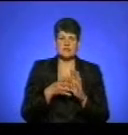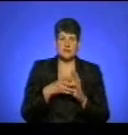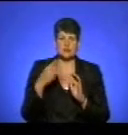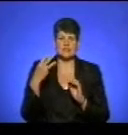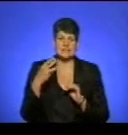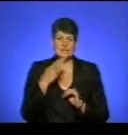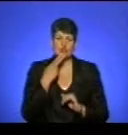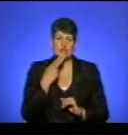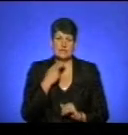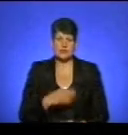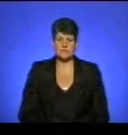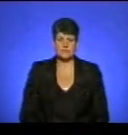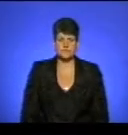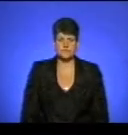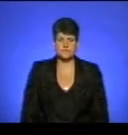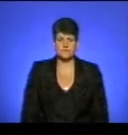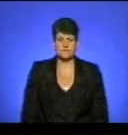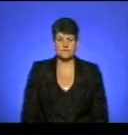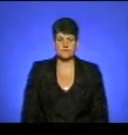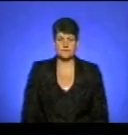29-30 червня.